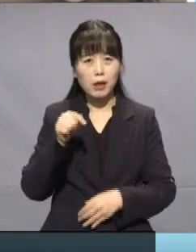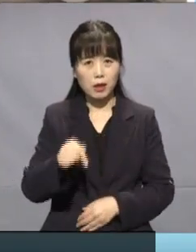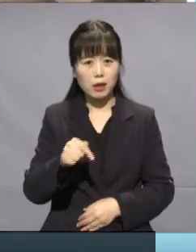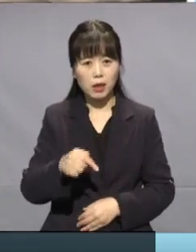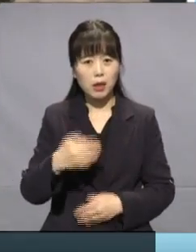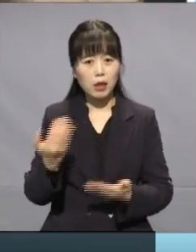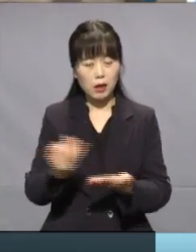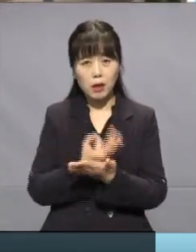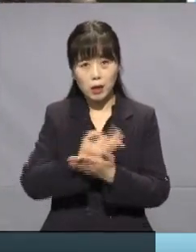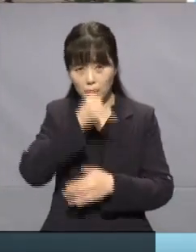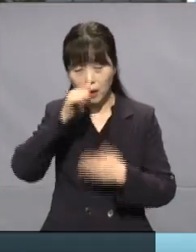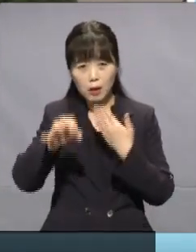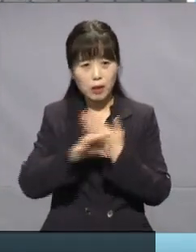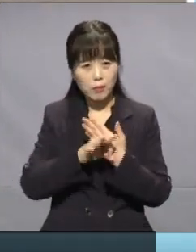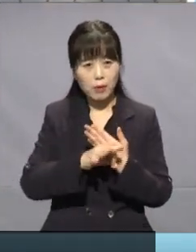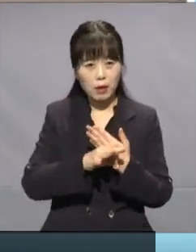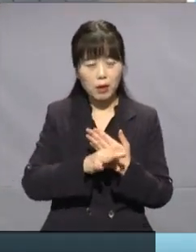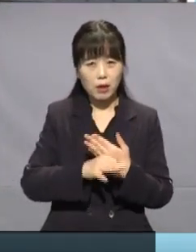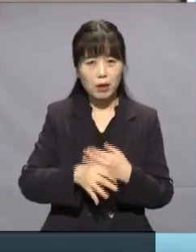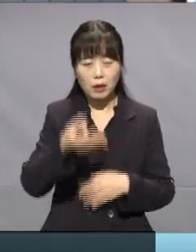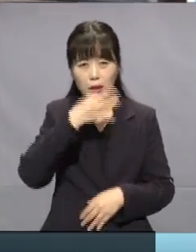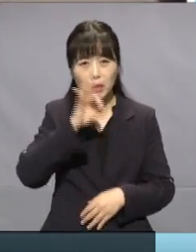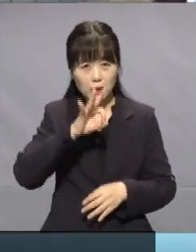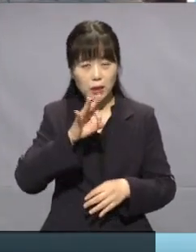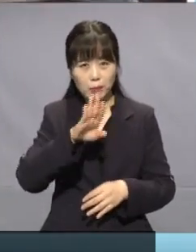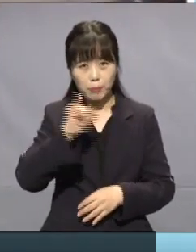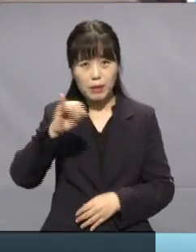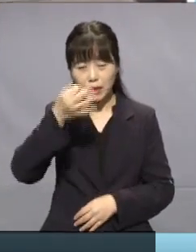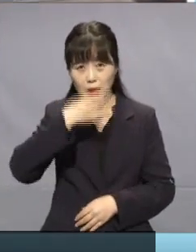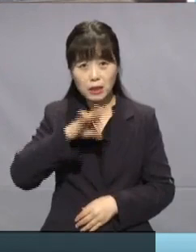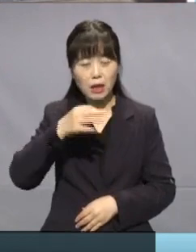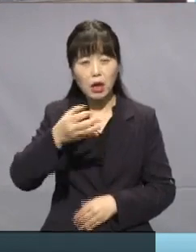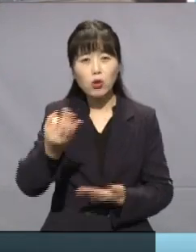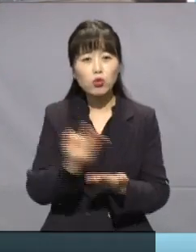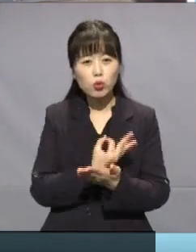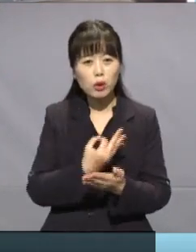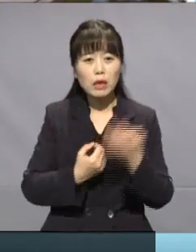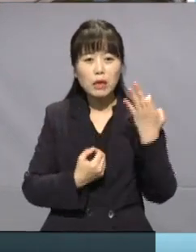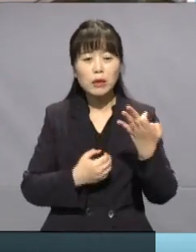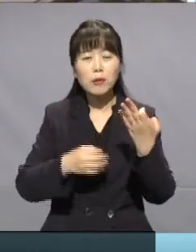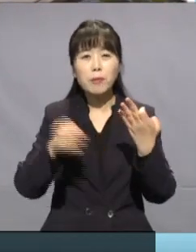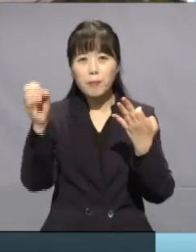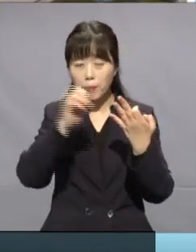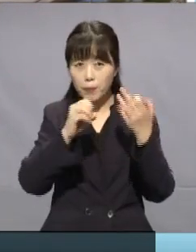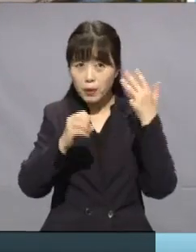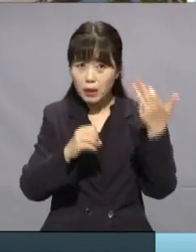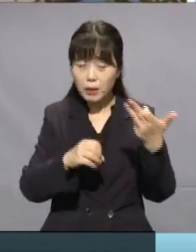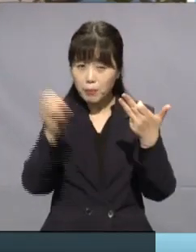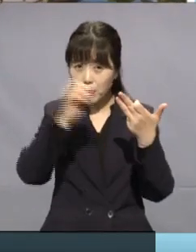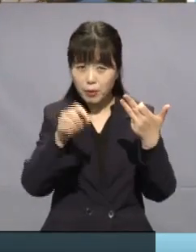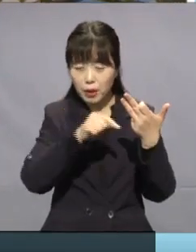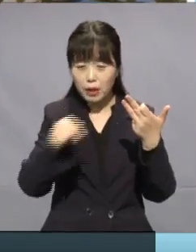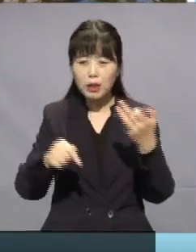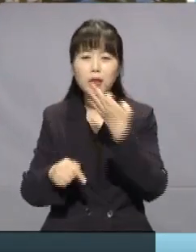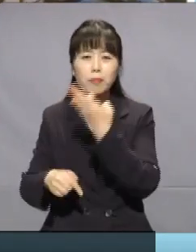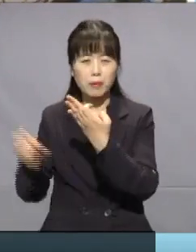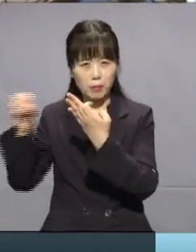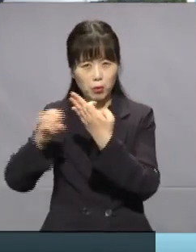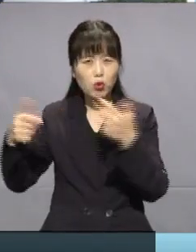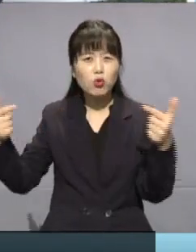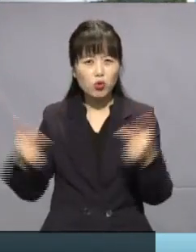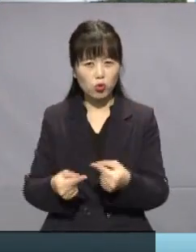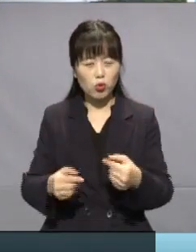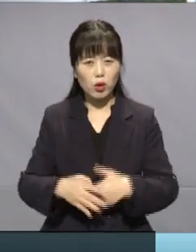잘 벌어오는 비이자 수입이 많아야 되는데요 비자 수입이 18%까지 갔던게 지금 4%로 줄었어요 그러니까 저렇게 많이